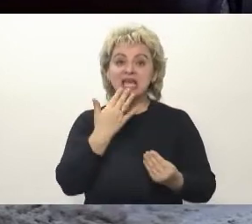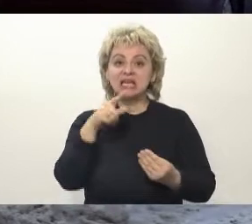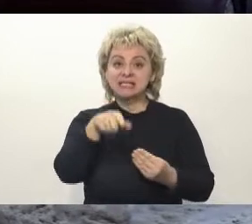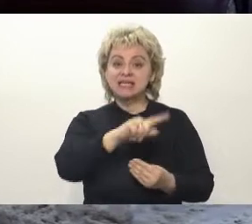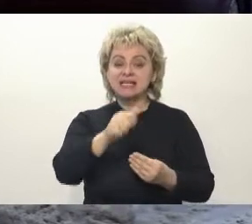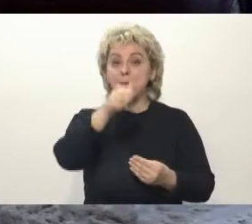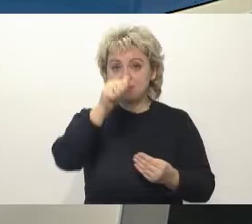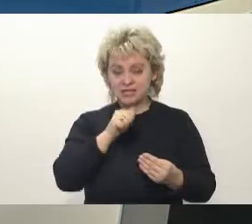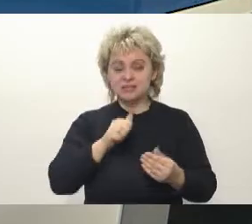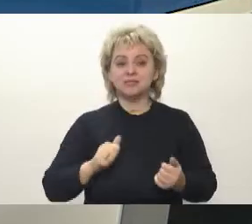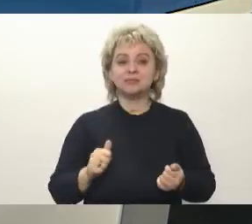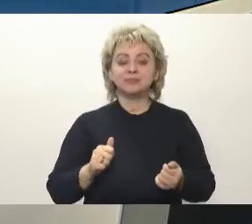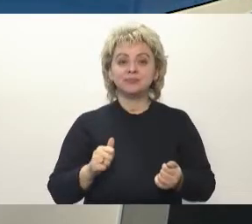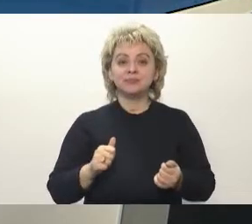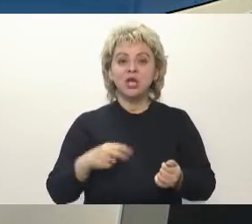за месяц.